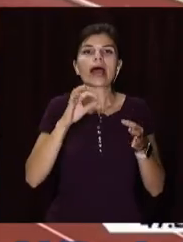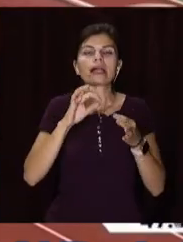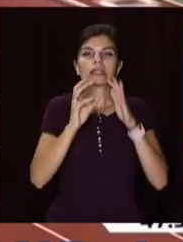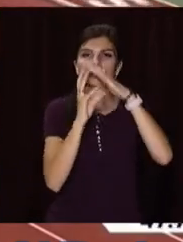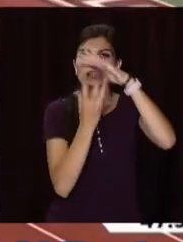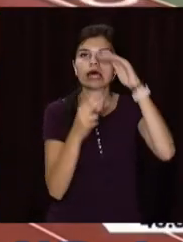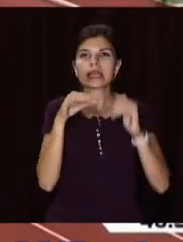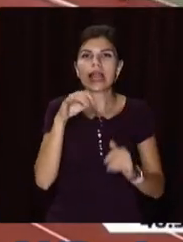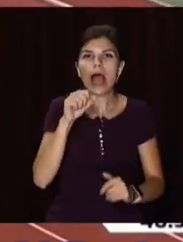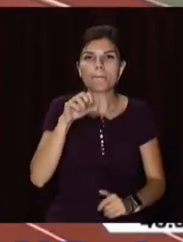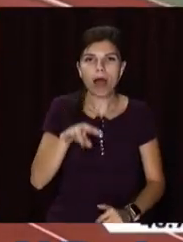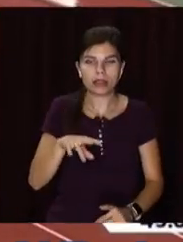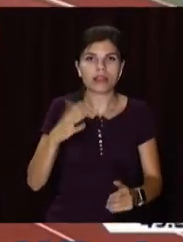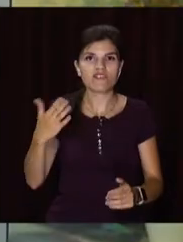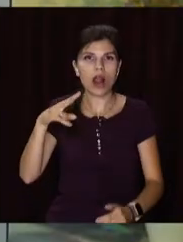цьому сезоні.